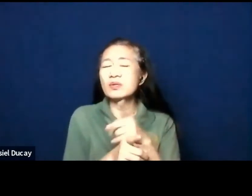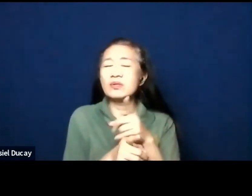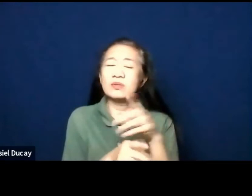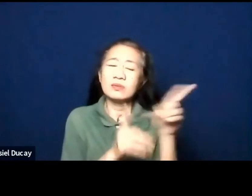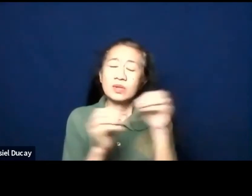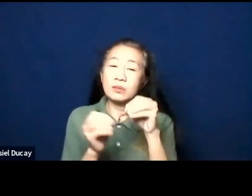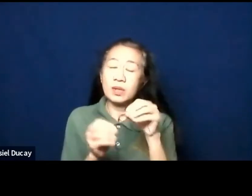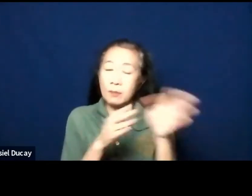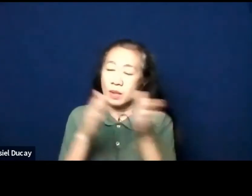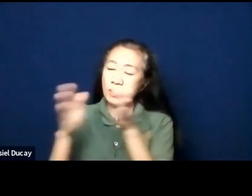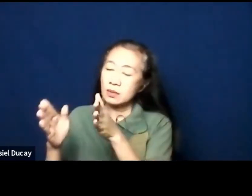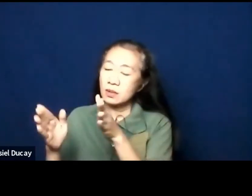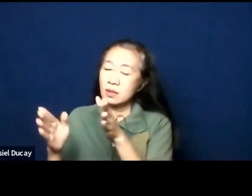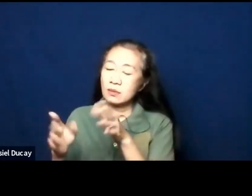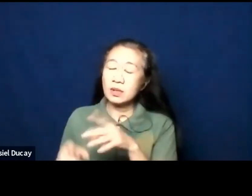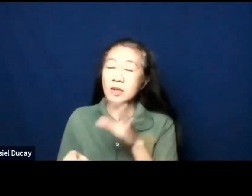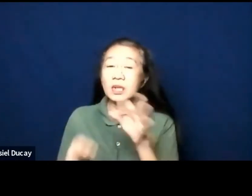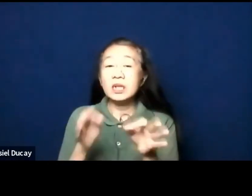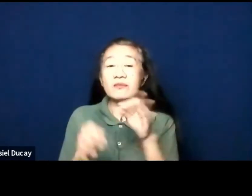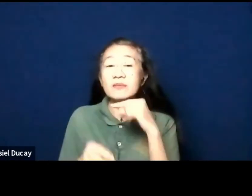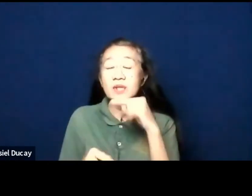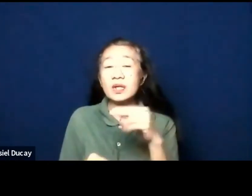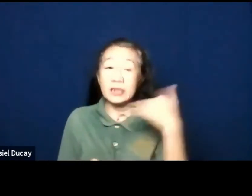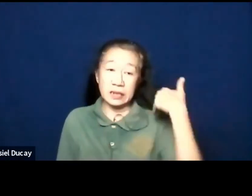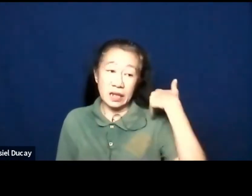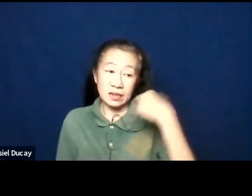hindi niya pa nabanggit kanina.